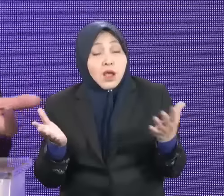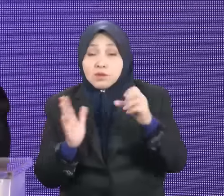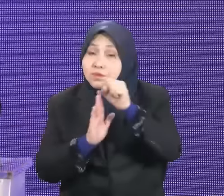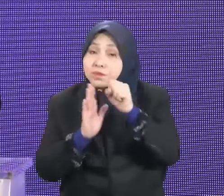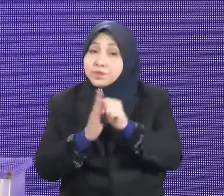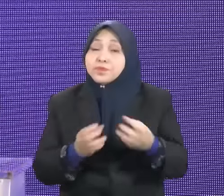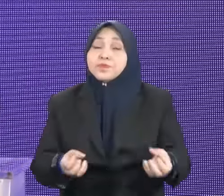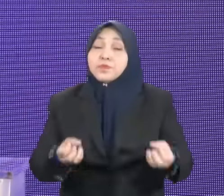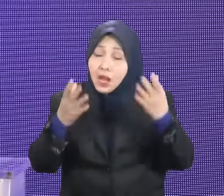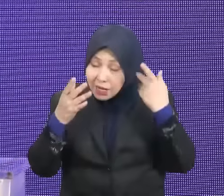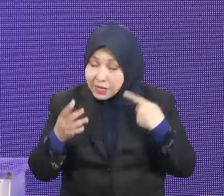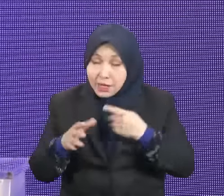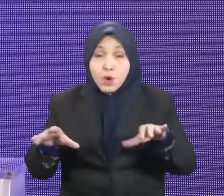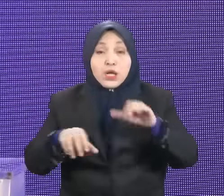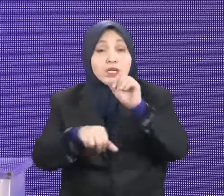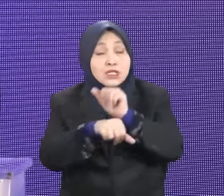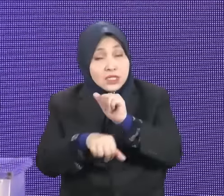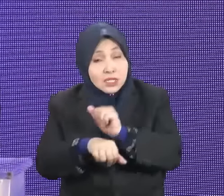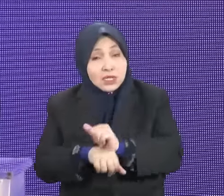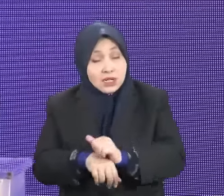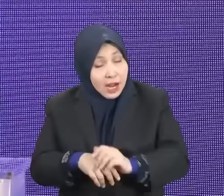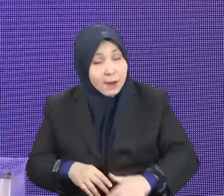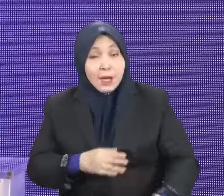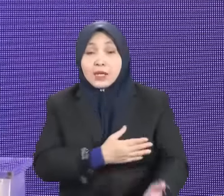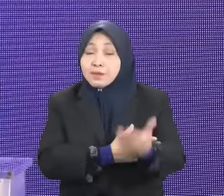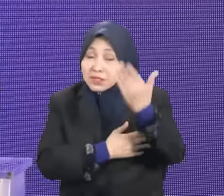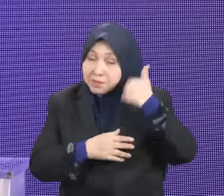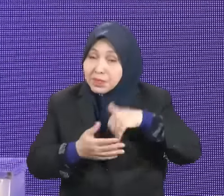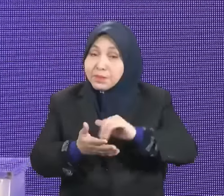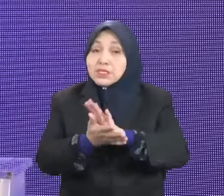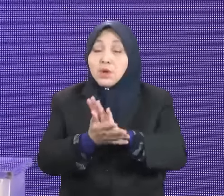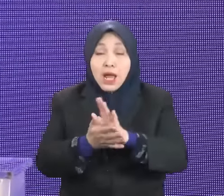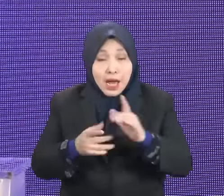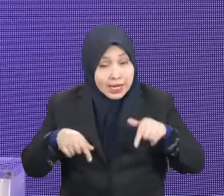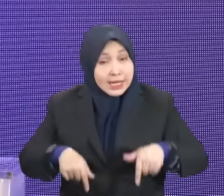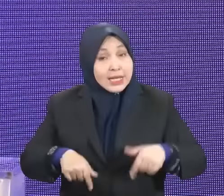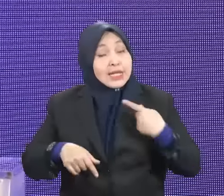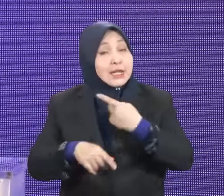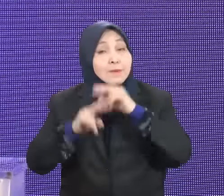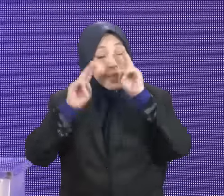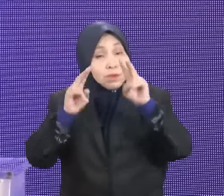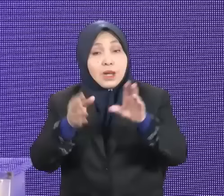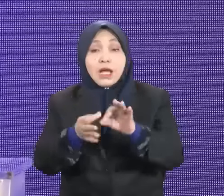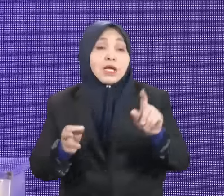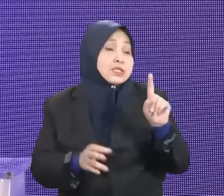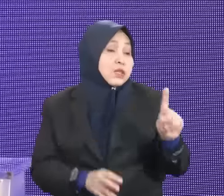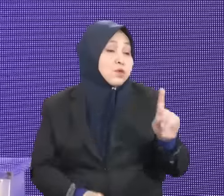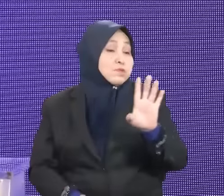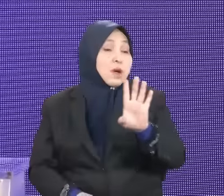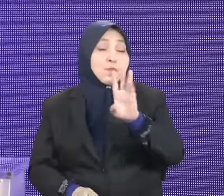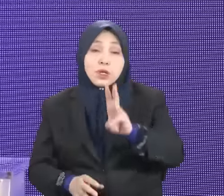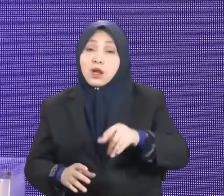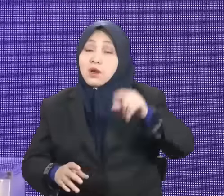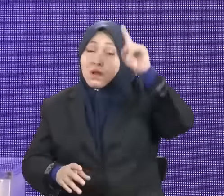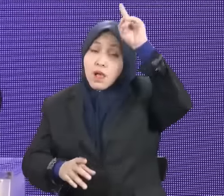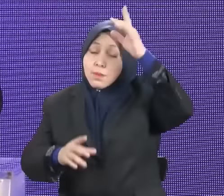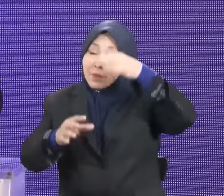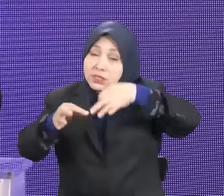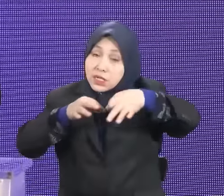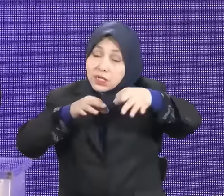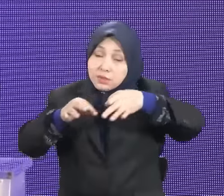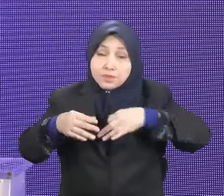banyak sekolah ya Jadi pada hari ini kita melihat kepada ayat 146 Allah menjelaskan sambungan